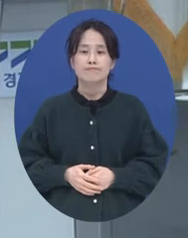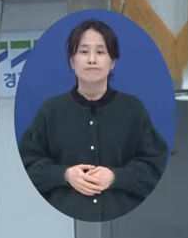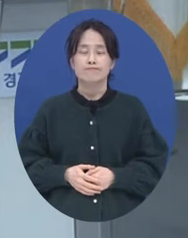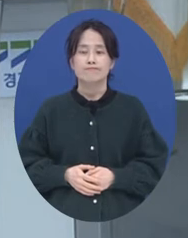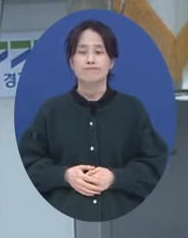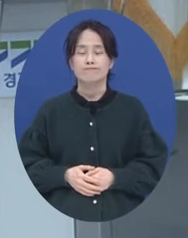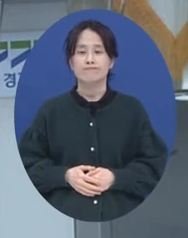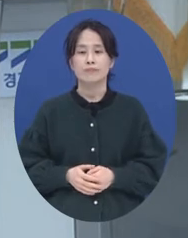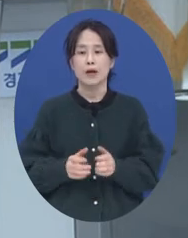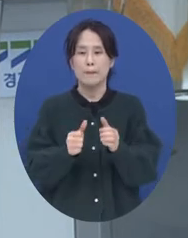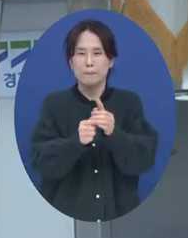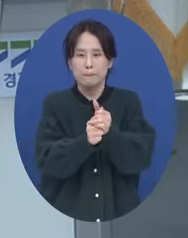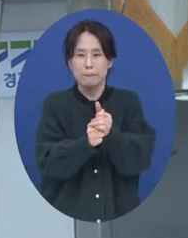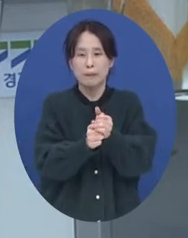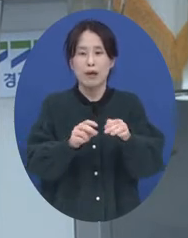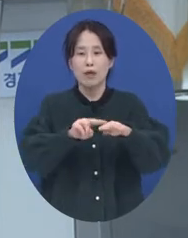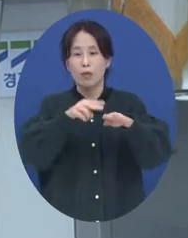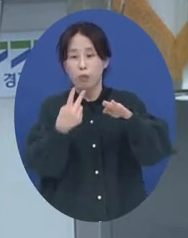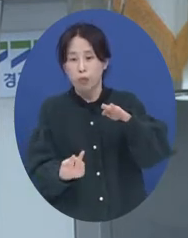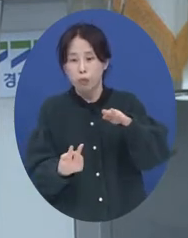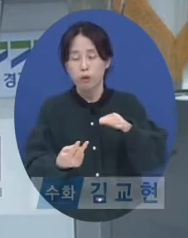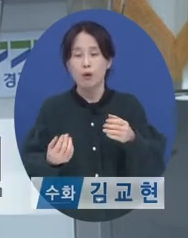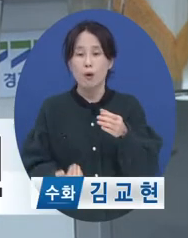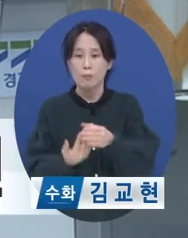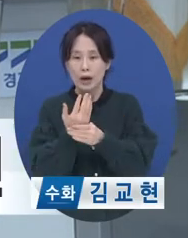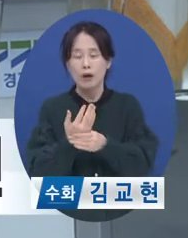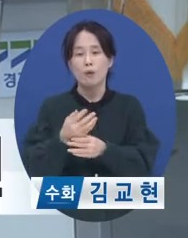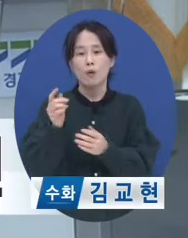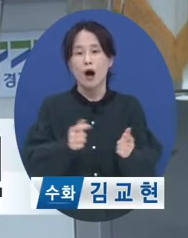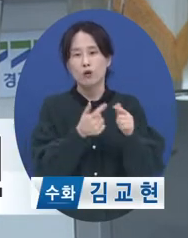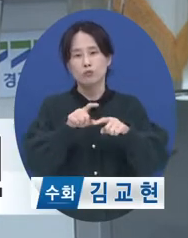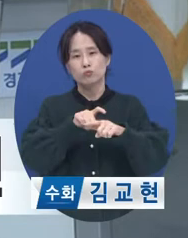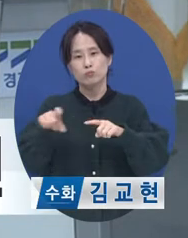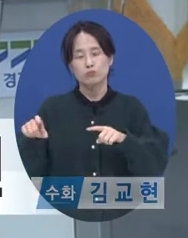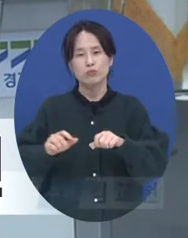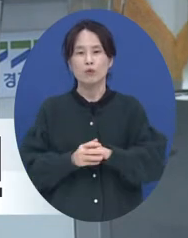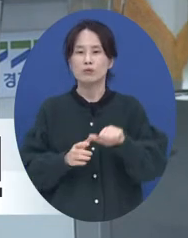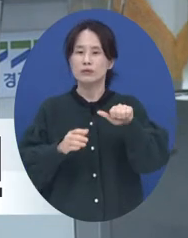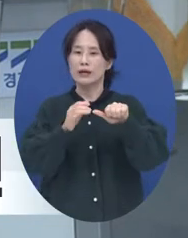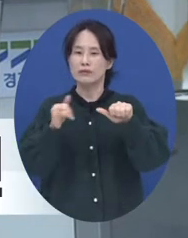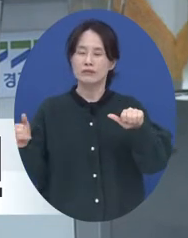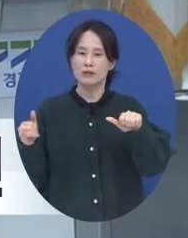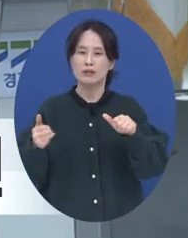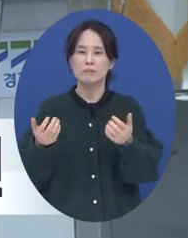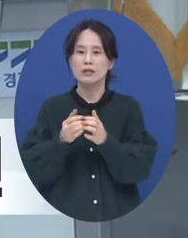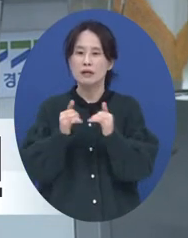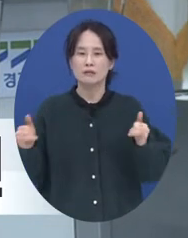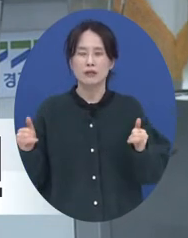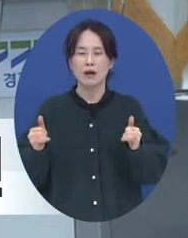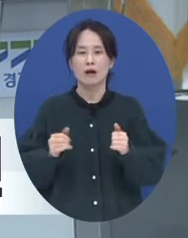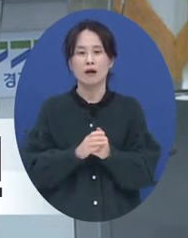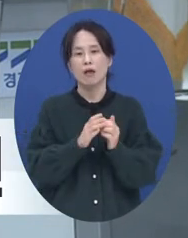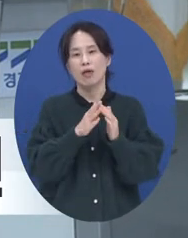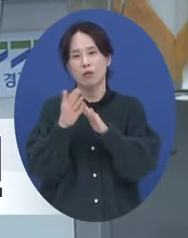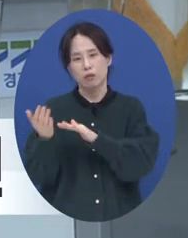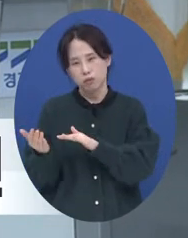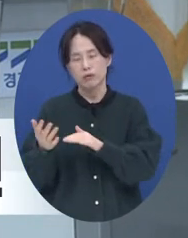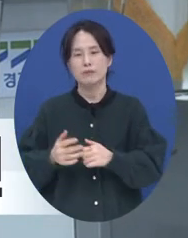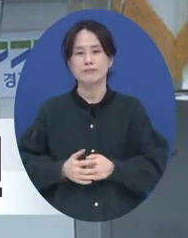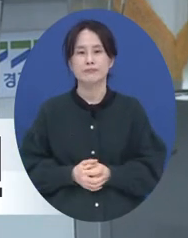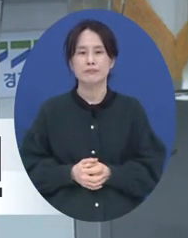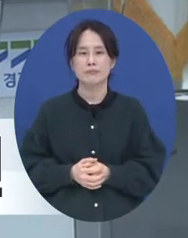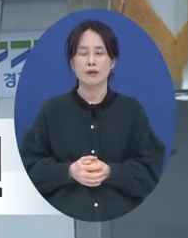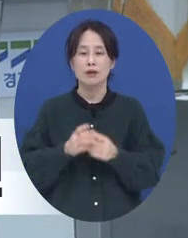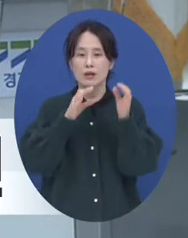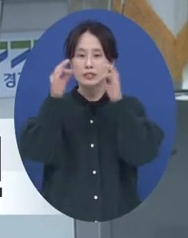게임 추락 등 산업현장 사고로 하루 평균 다섯 명의 노동자들이 집으로 돌아가지 못한다고 합니다 경기도가